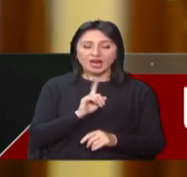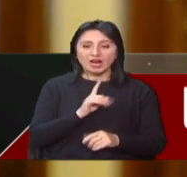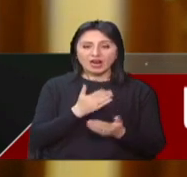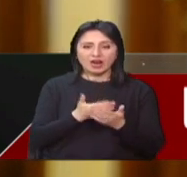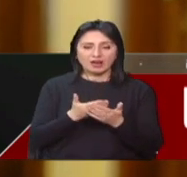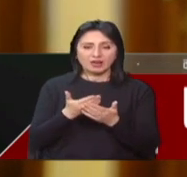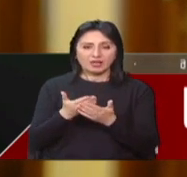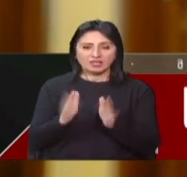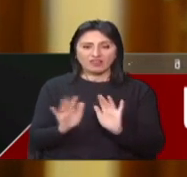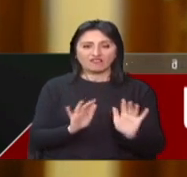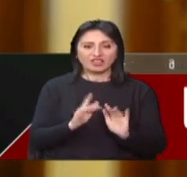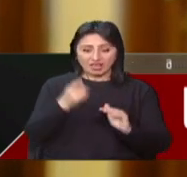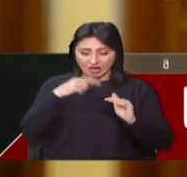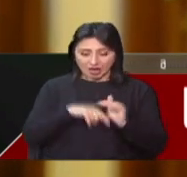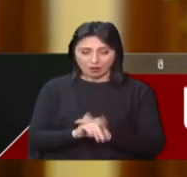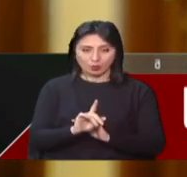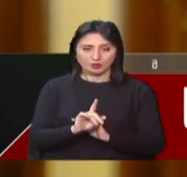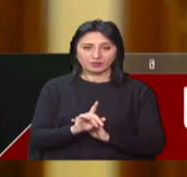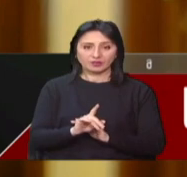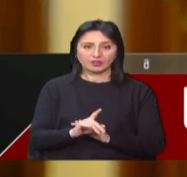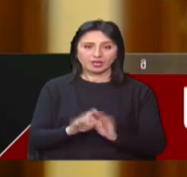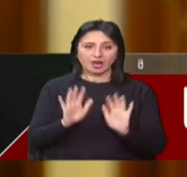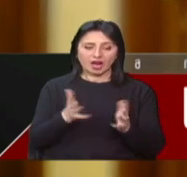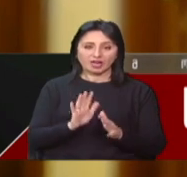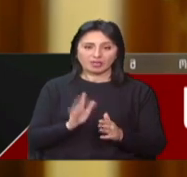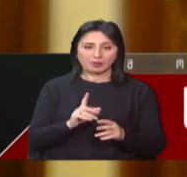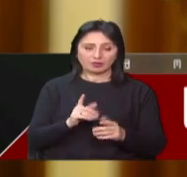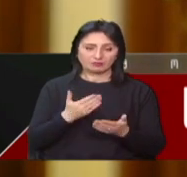გარკვეული ვითარებიდან გამომდინარე არ